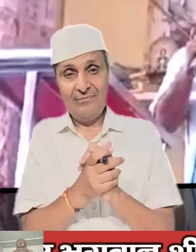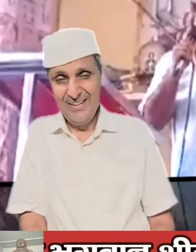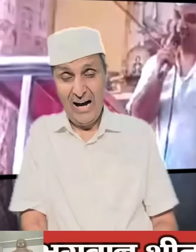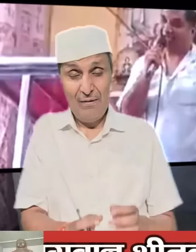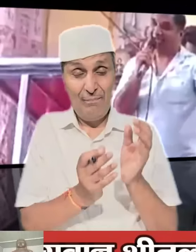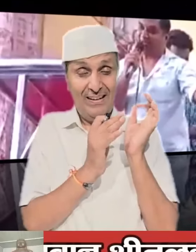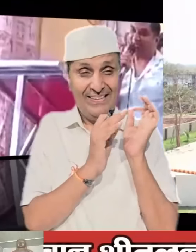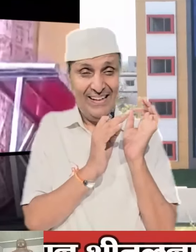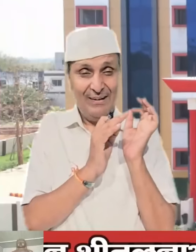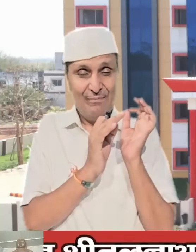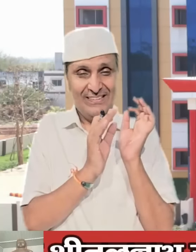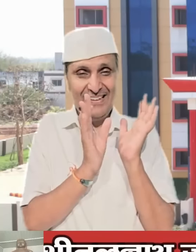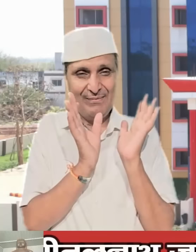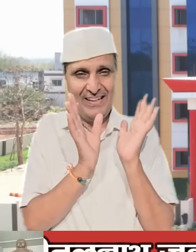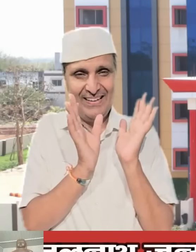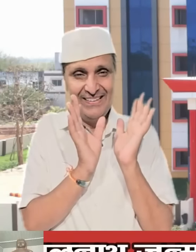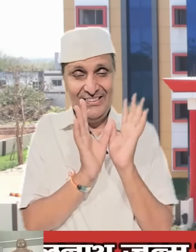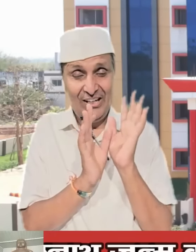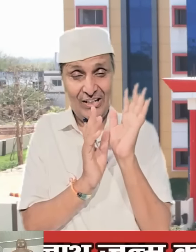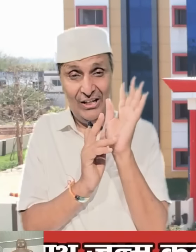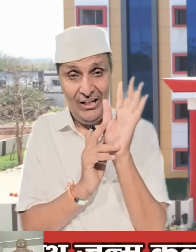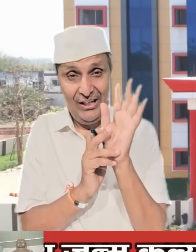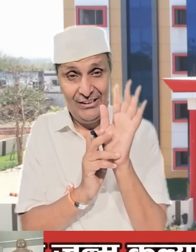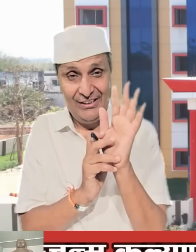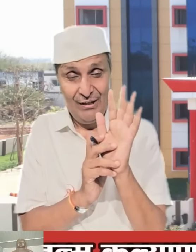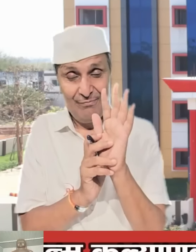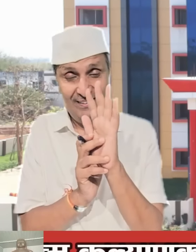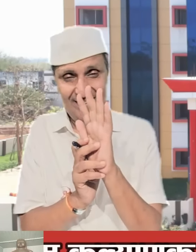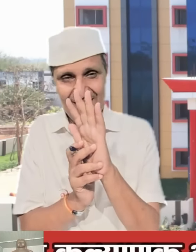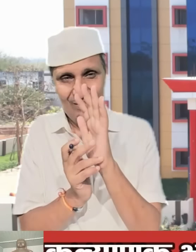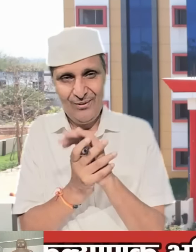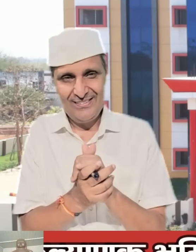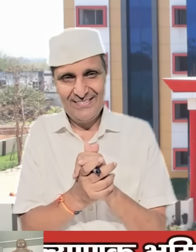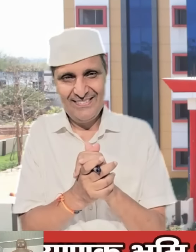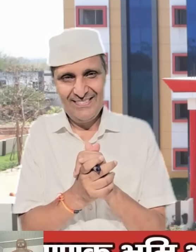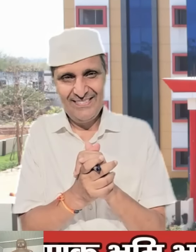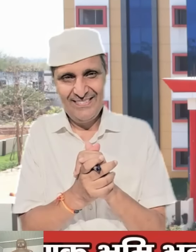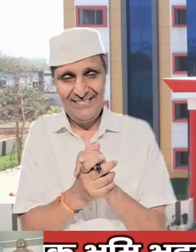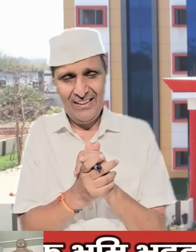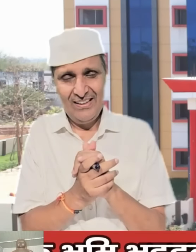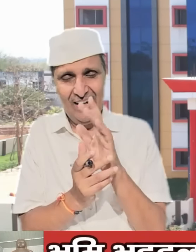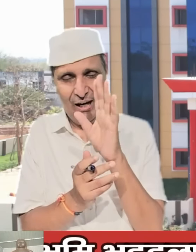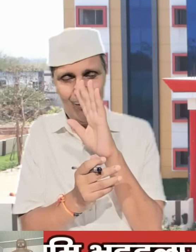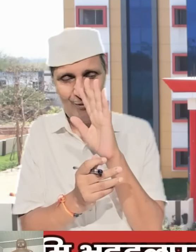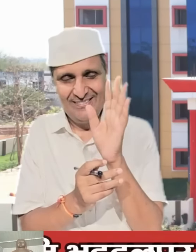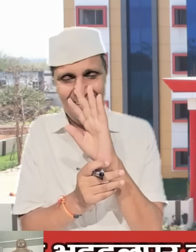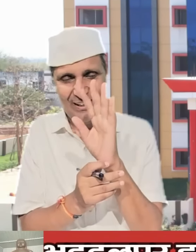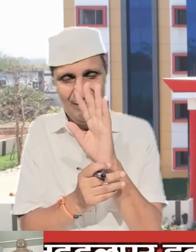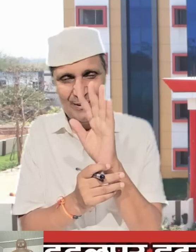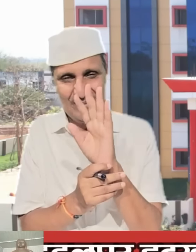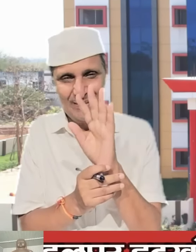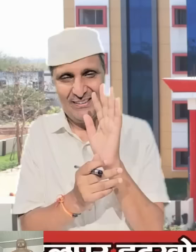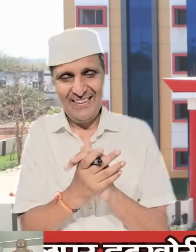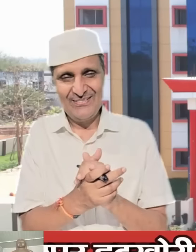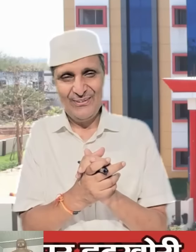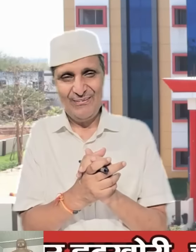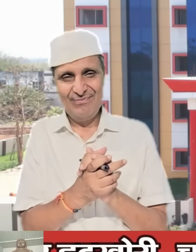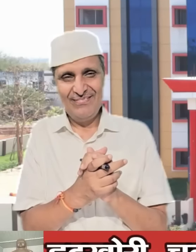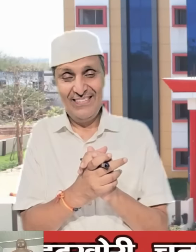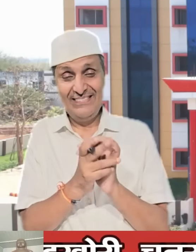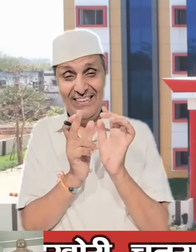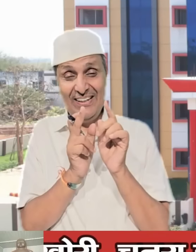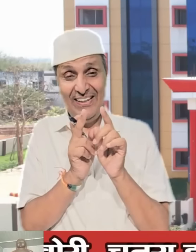मिला है। अब ये बिल्डिंग देख रहे हैं आप, ये पहचान रहे हैं क्या है? जी हाँ, AGM इंजीनियरिंग कॉलेज। जी हाँ, एनुअल जनरल मीटिंग, मत समझना इसको